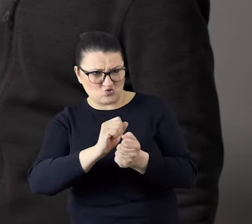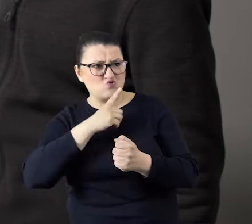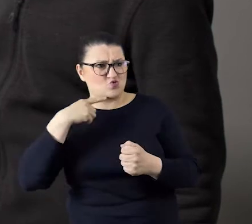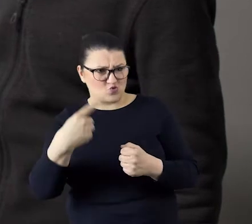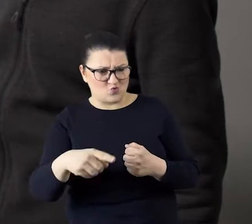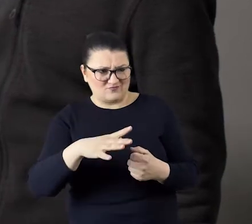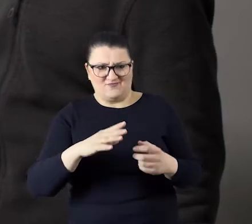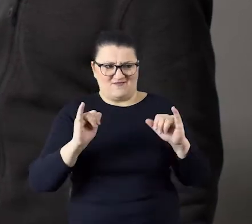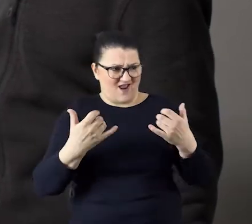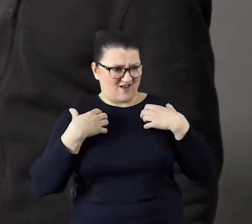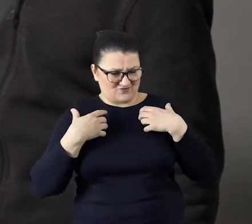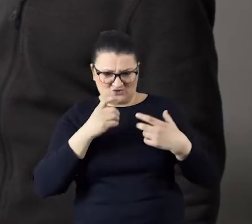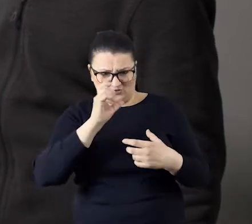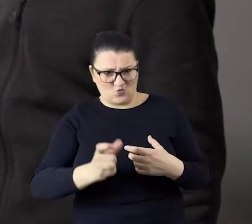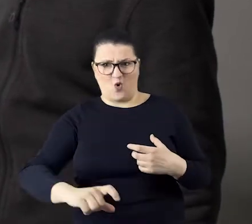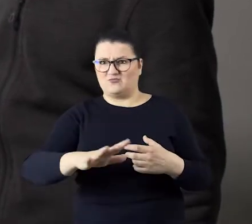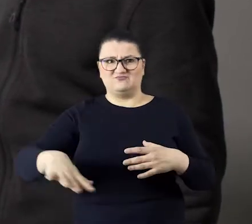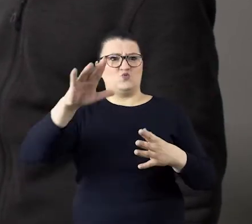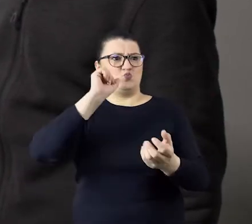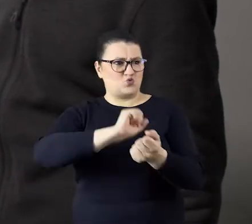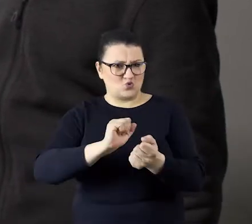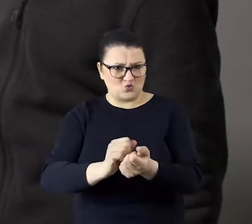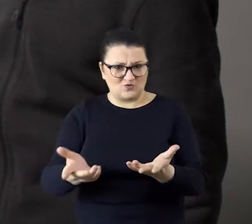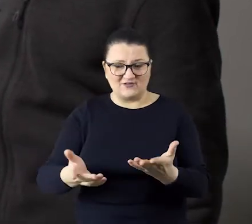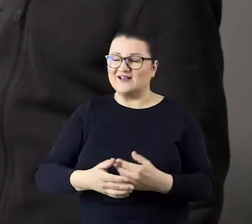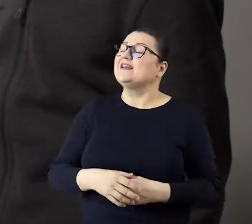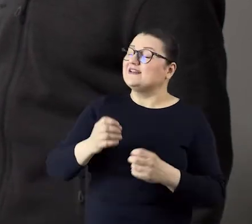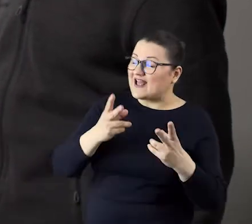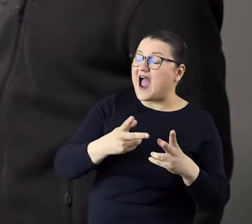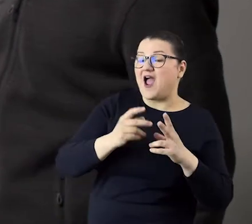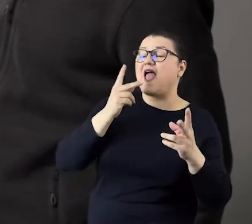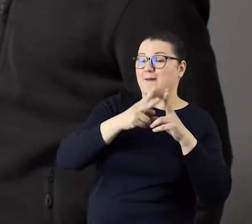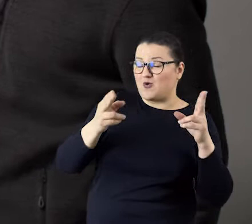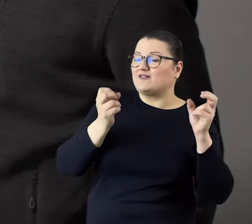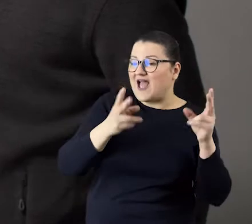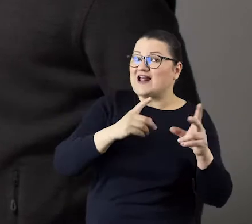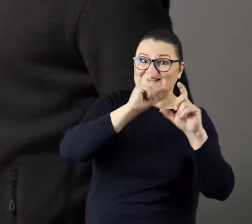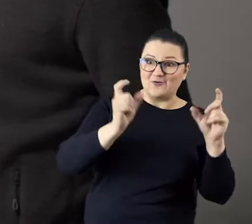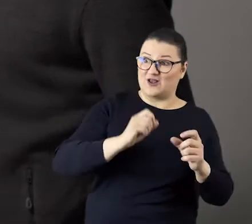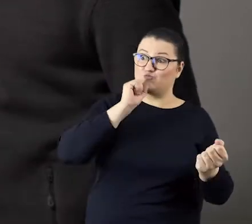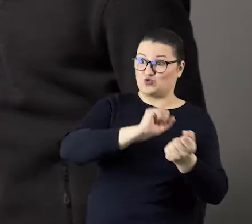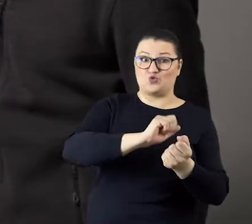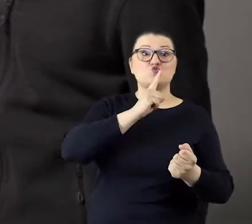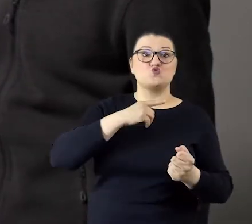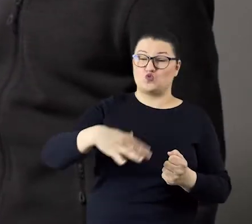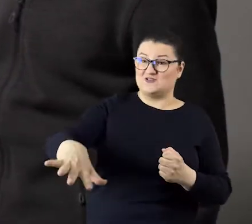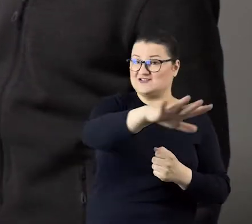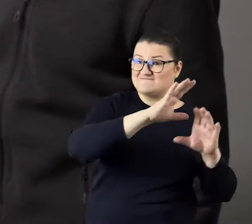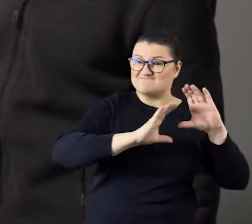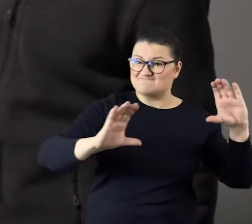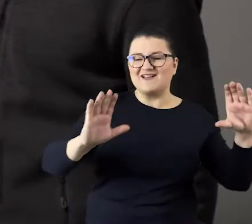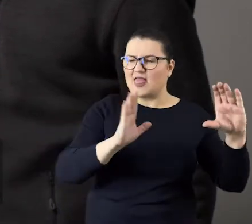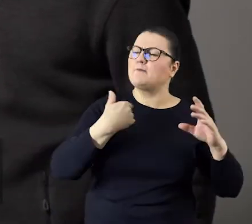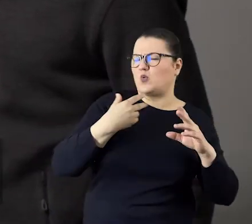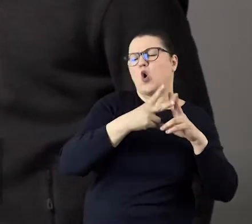epoka lodowcowa. To w jaki sposób ten słoń przeżył w tych lodach? Tak, ale to nie znaczy, że przez cały czas na tym terenie był lodowiec. Były